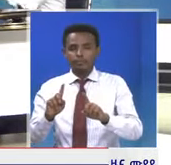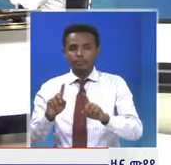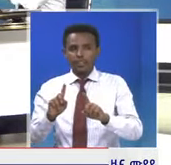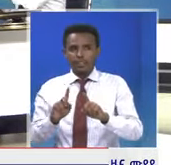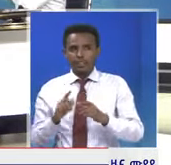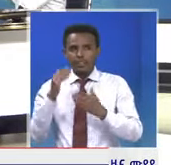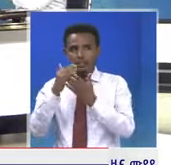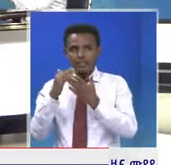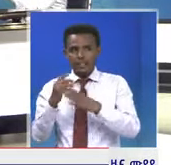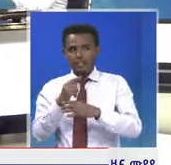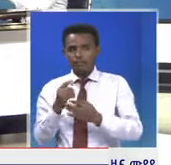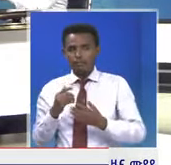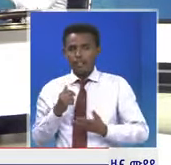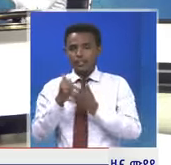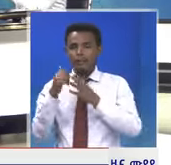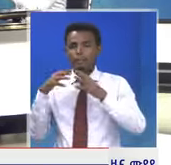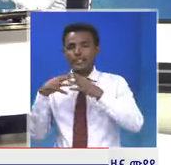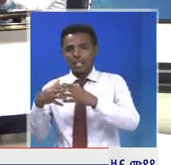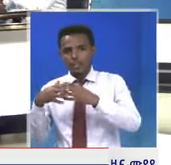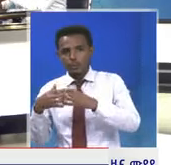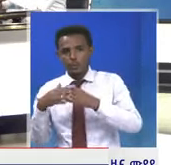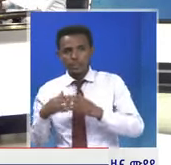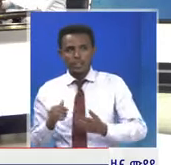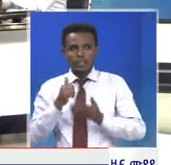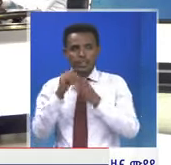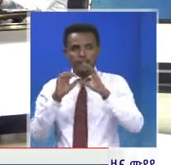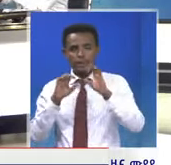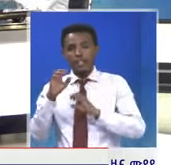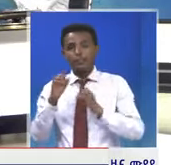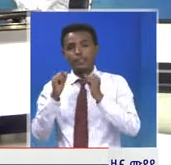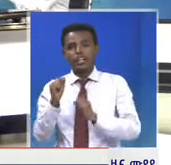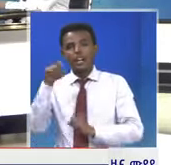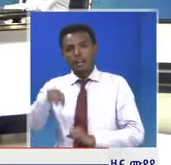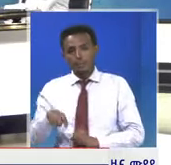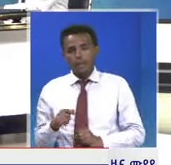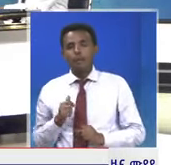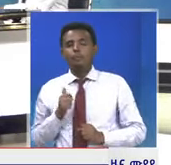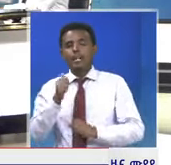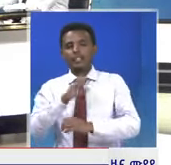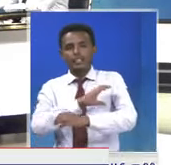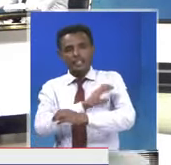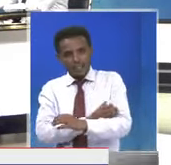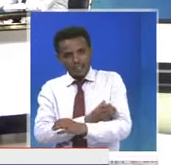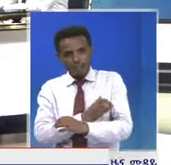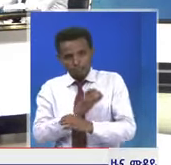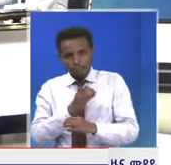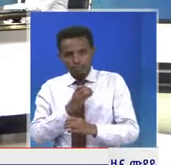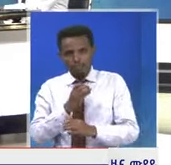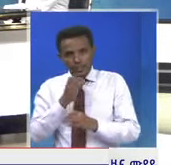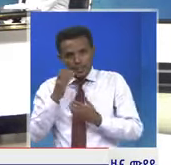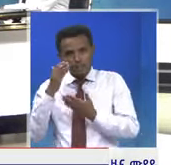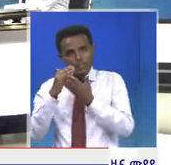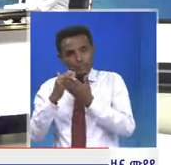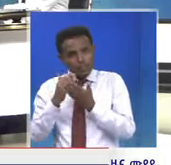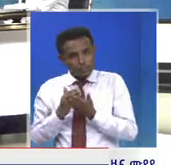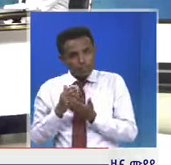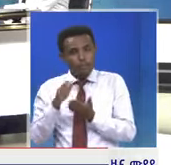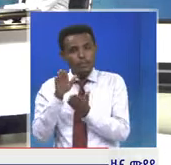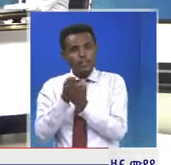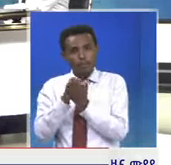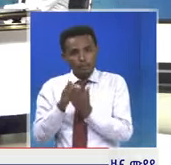የትምርት መርጃ መሳሪያዎችን ርዳታ ማድረግ መቻል አለብን። በራሳችን አቅም ትምርት ቤቶቻችንን መገንባት